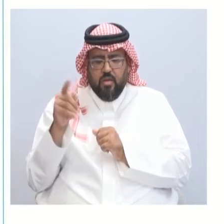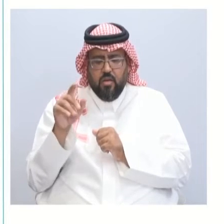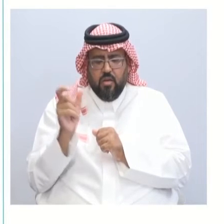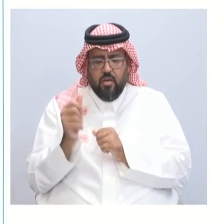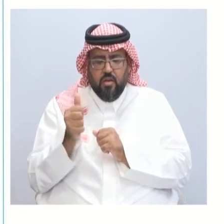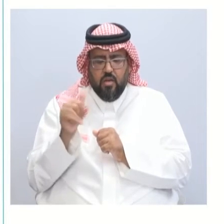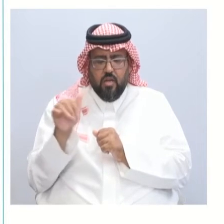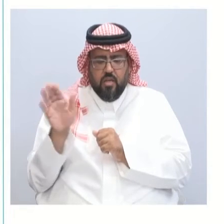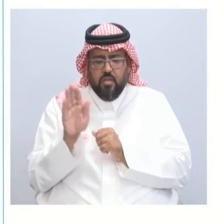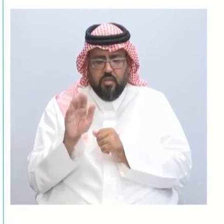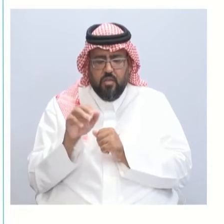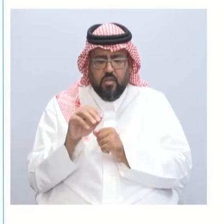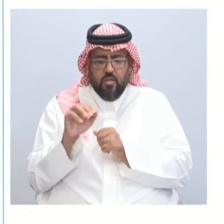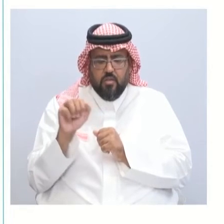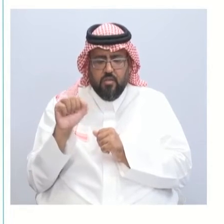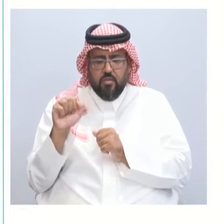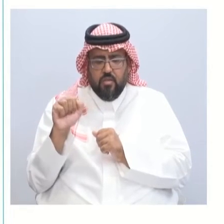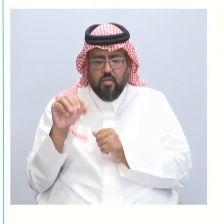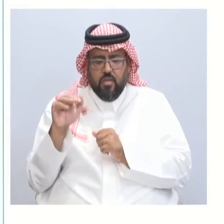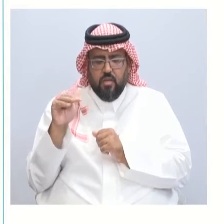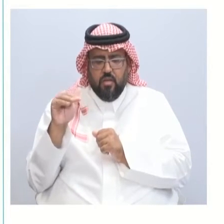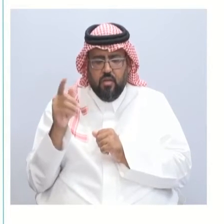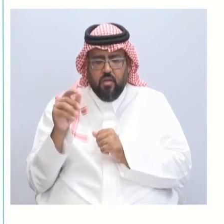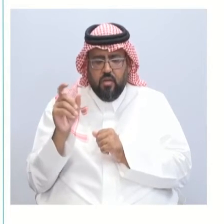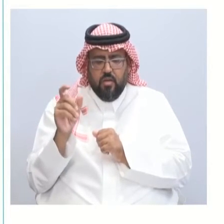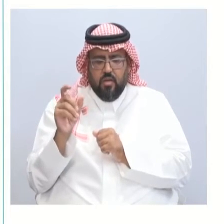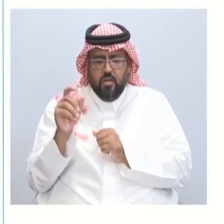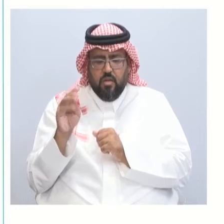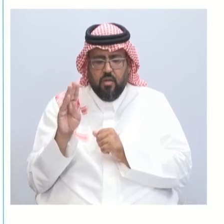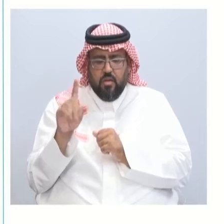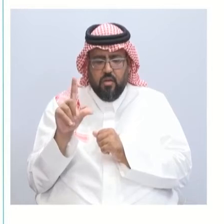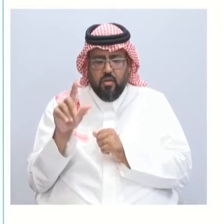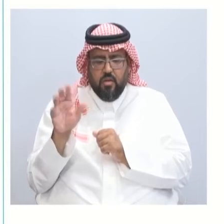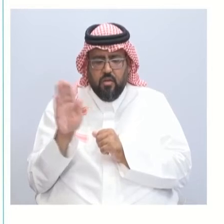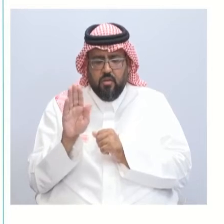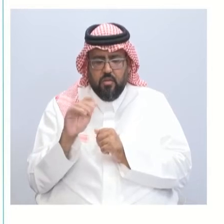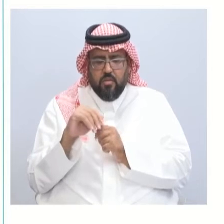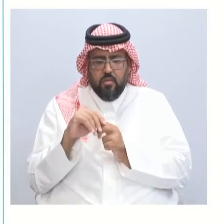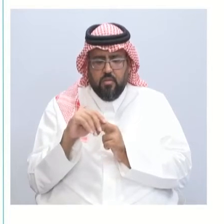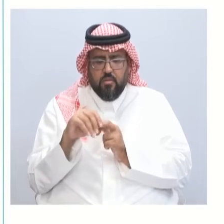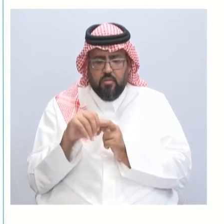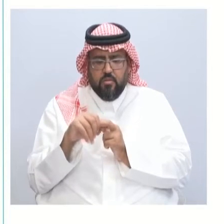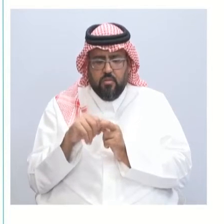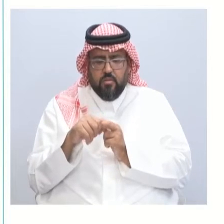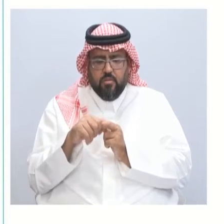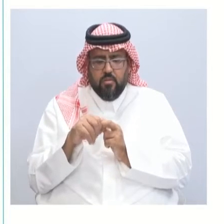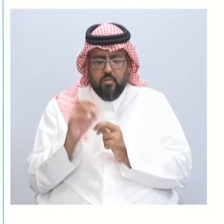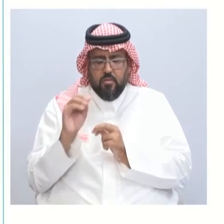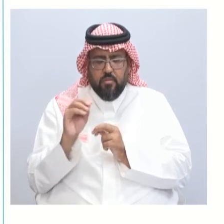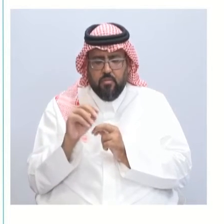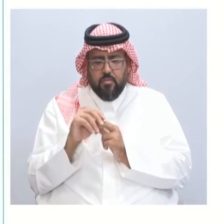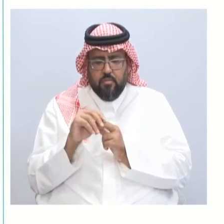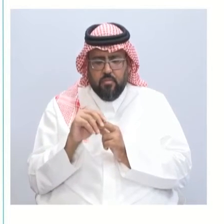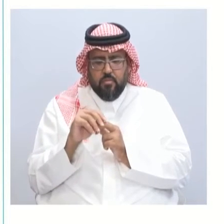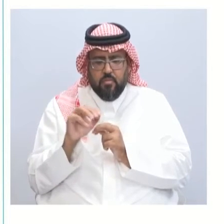وصخر الكلس هذه من امثله الصخور المتحوله الصخور المتحوله تعريفها